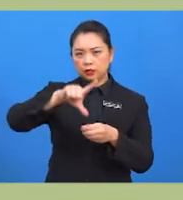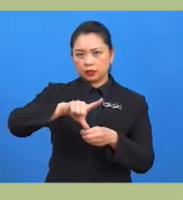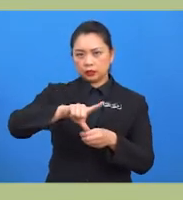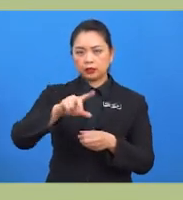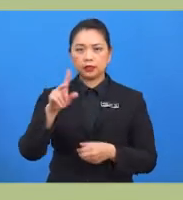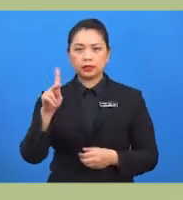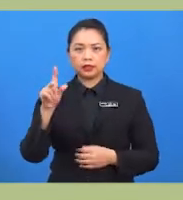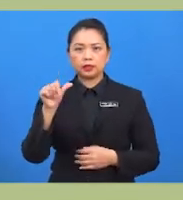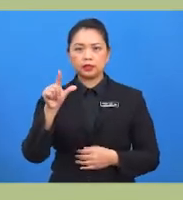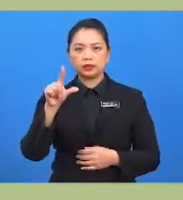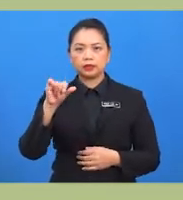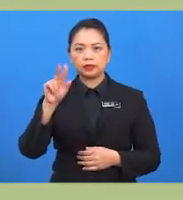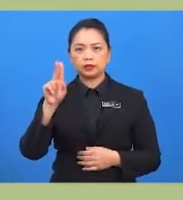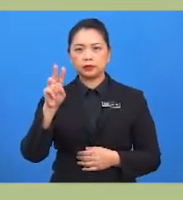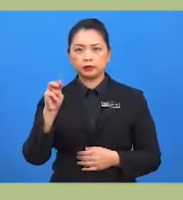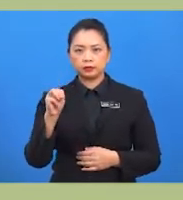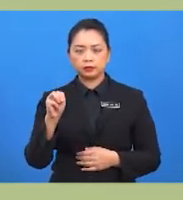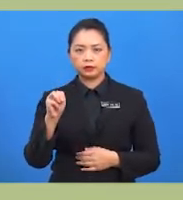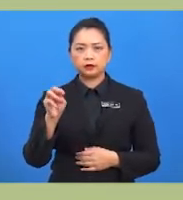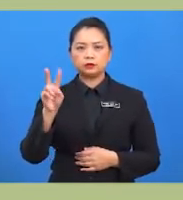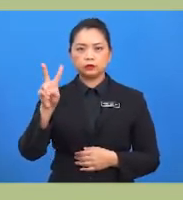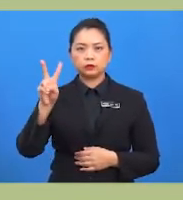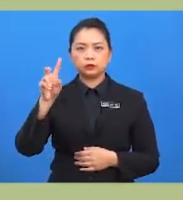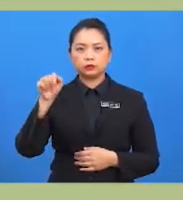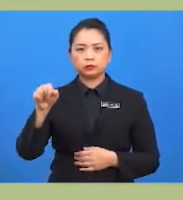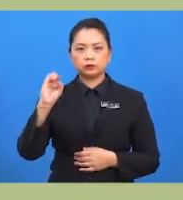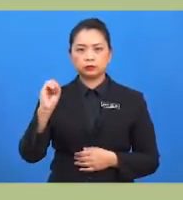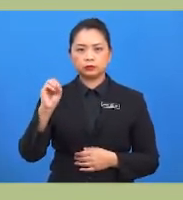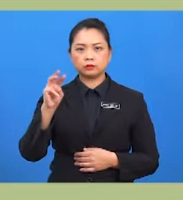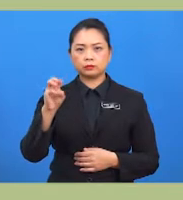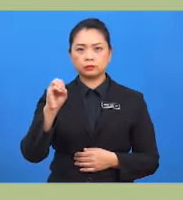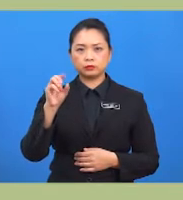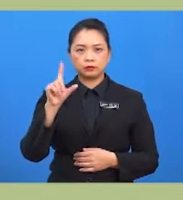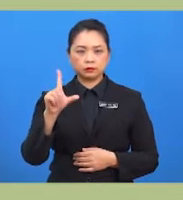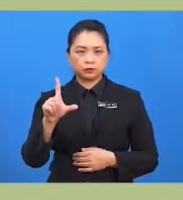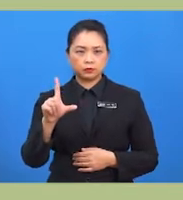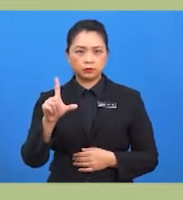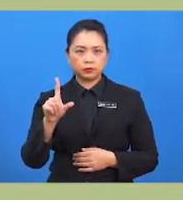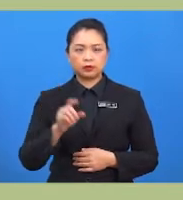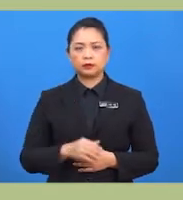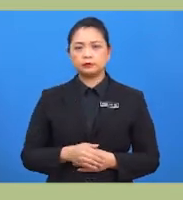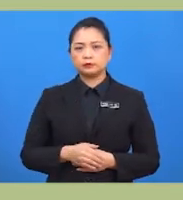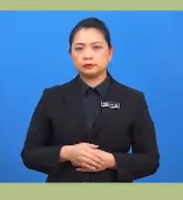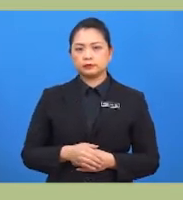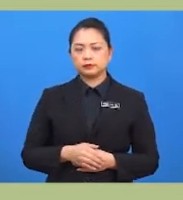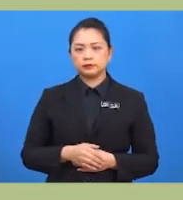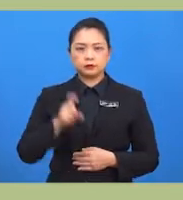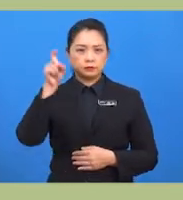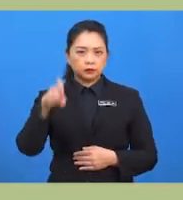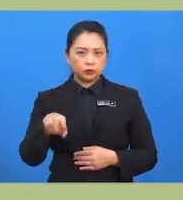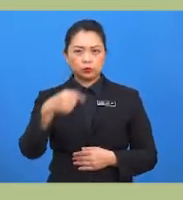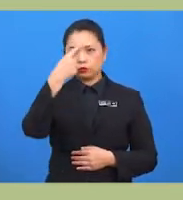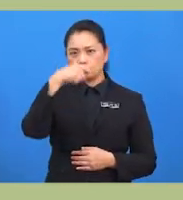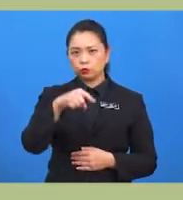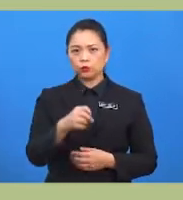larutan kalium hidroksida 20-an kosong model pedas Simi terpadu diperlukan